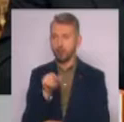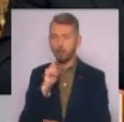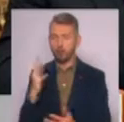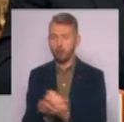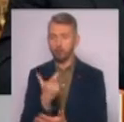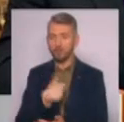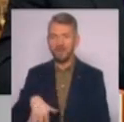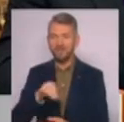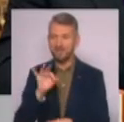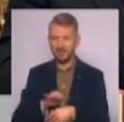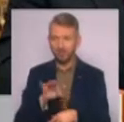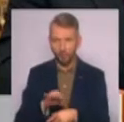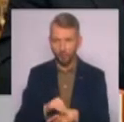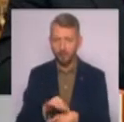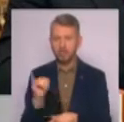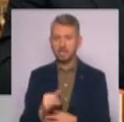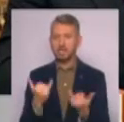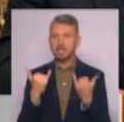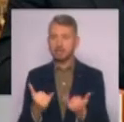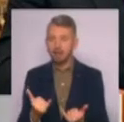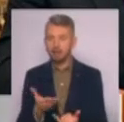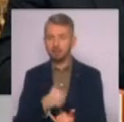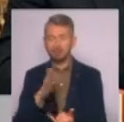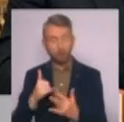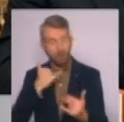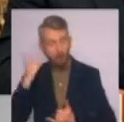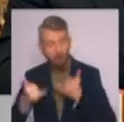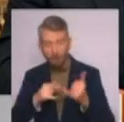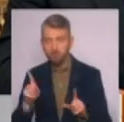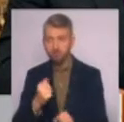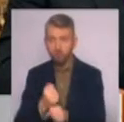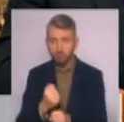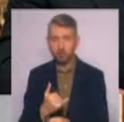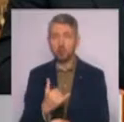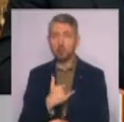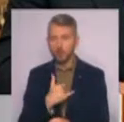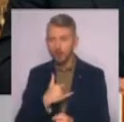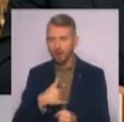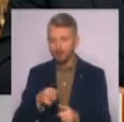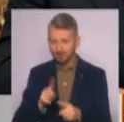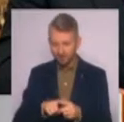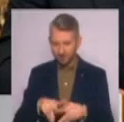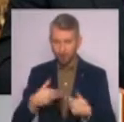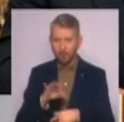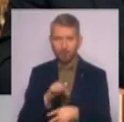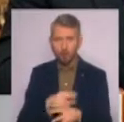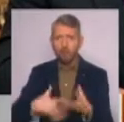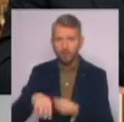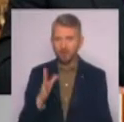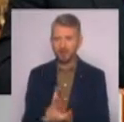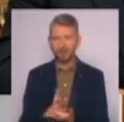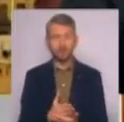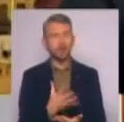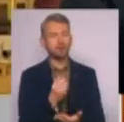у себе всі захворювання, і зараз у нас буде шквал дзвінків, що робити, у нас всі це є симптоми. Ну ще раз звертаю увагу